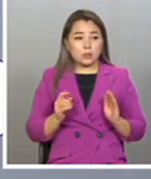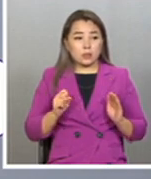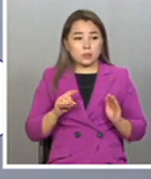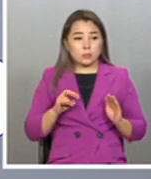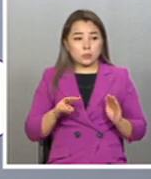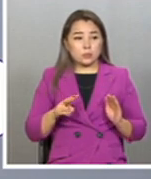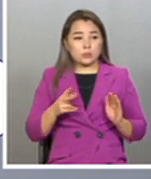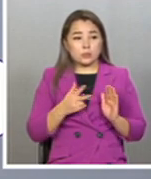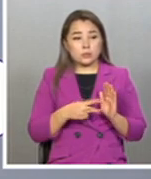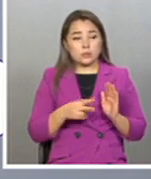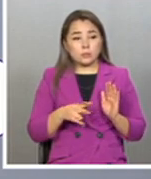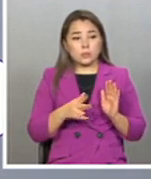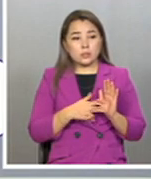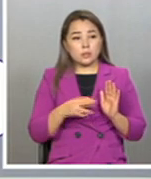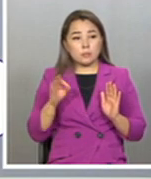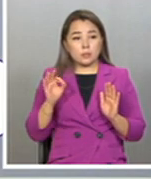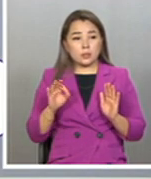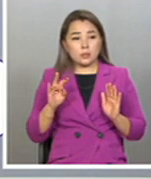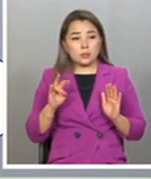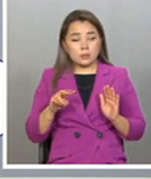Нелангарында.